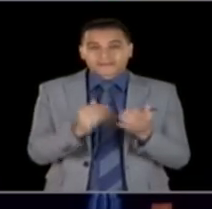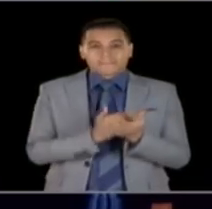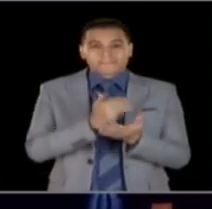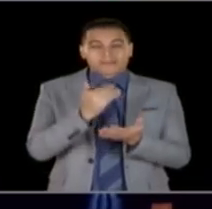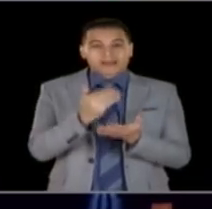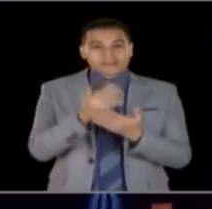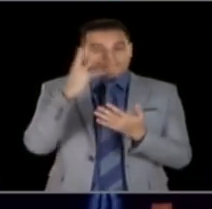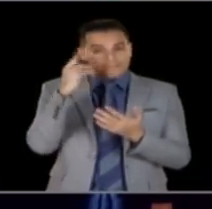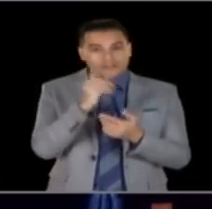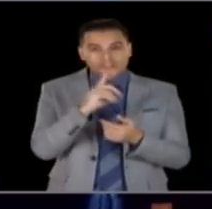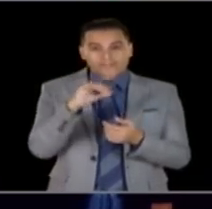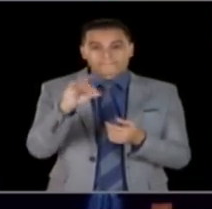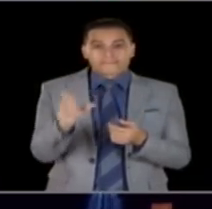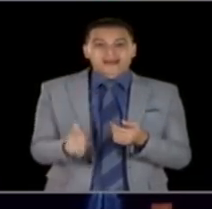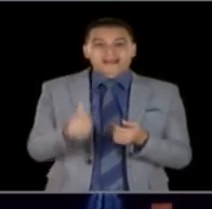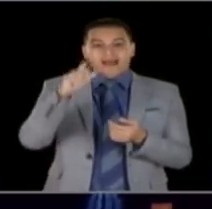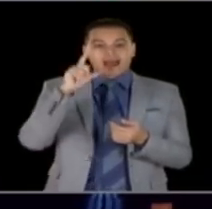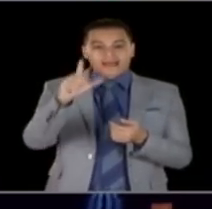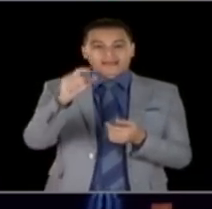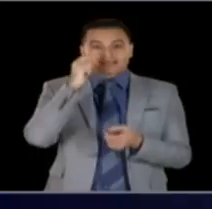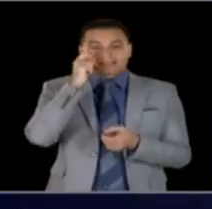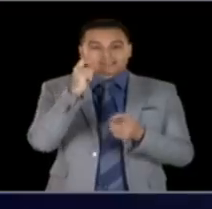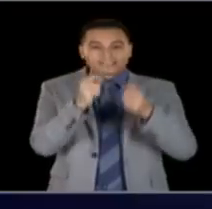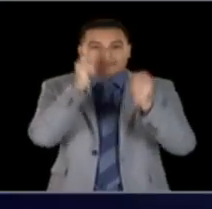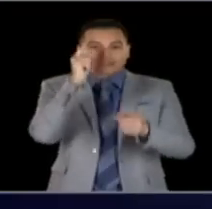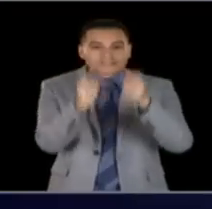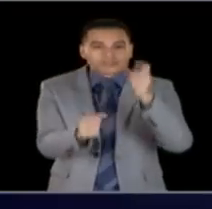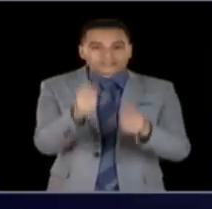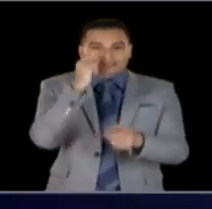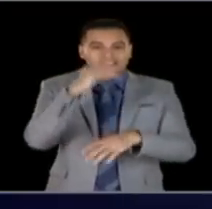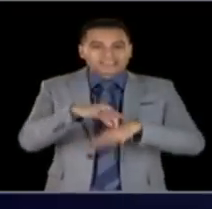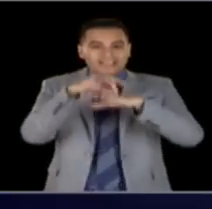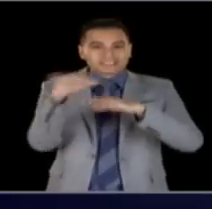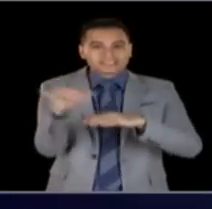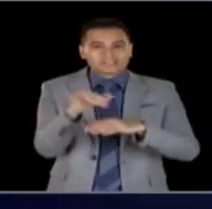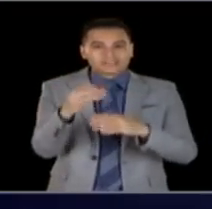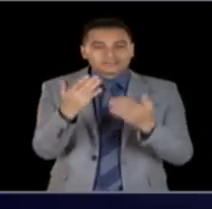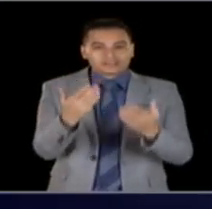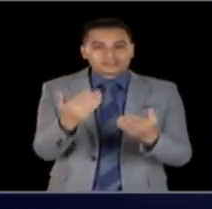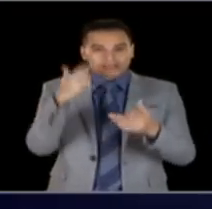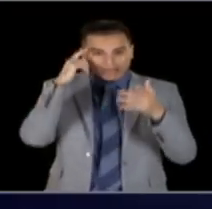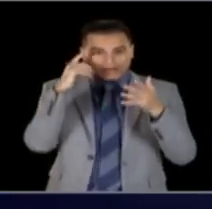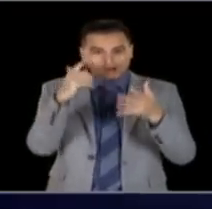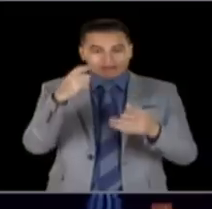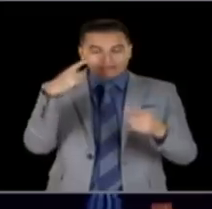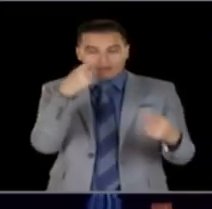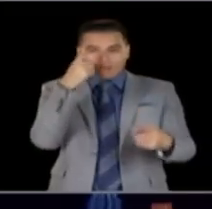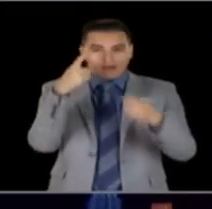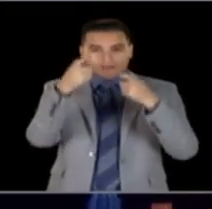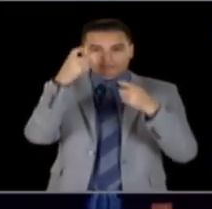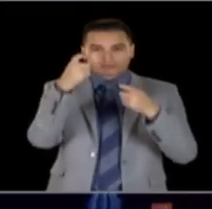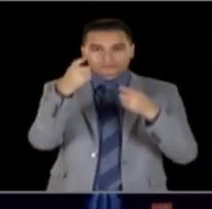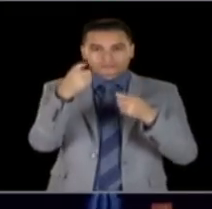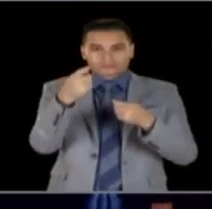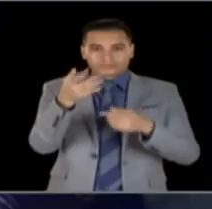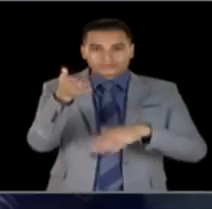وبعدين طبعا ما ننساش منال كانت حاطه ايديها على دماغها الحلقه كلها وطول الحلقه عامله كده ضربه القاضيه وعامله كده. لا لا